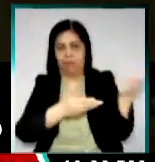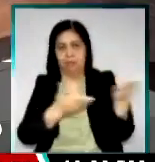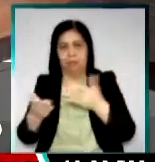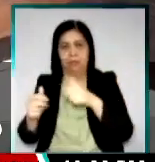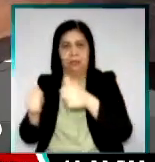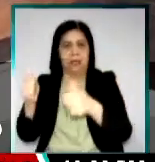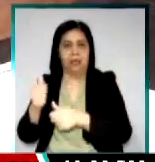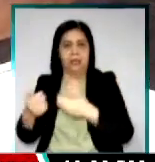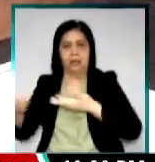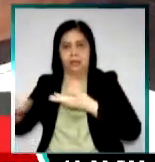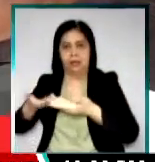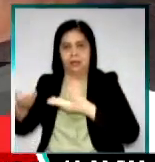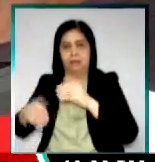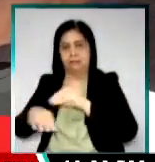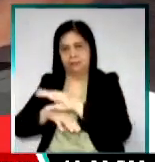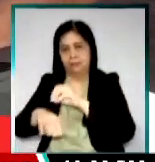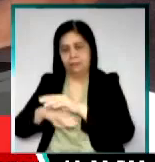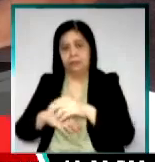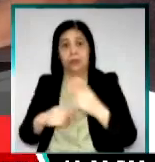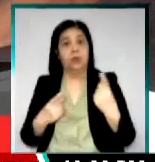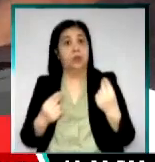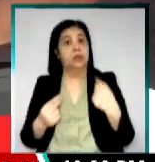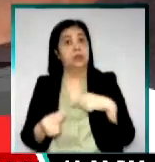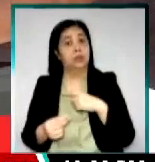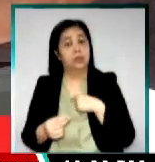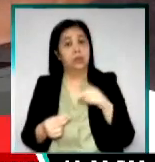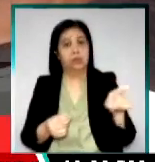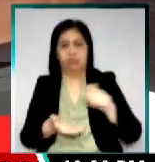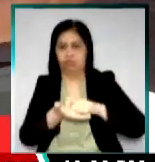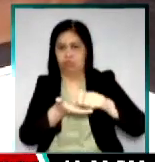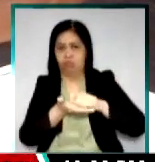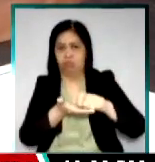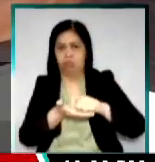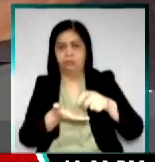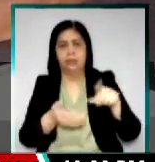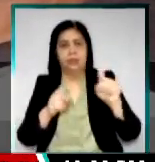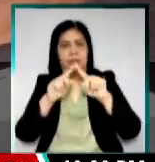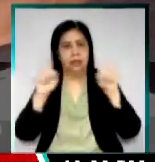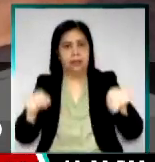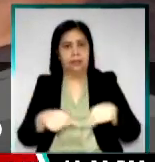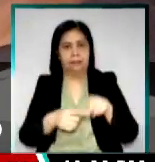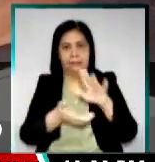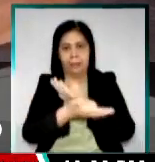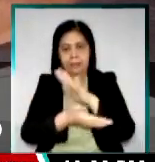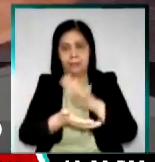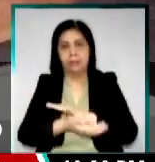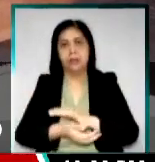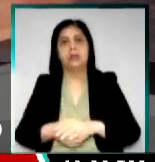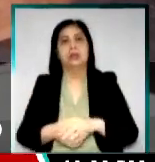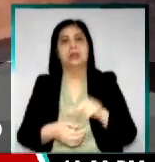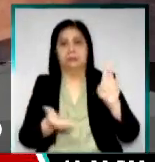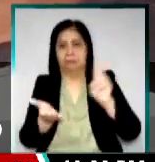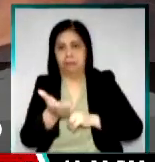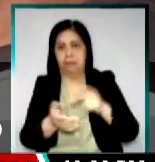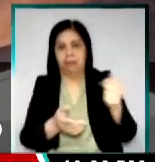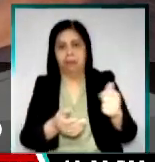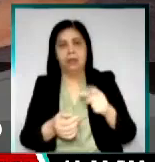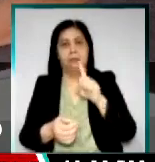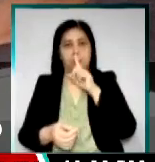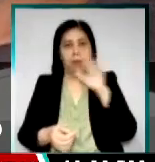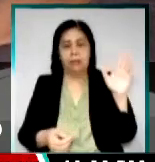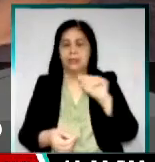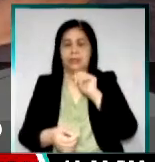counseling. Ang ginawa namin, pinasulat sila sa isang papel na may pirma nila na hindi na nila